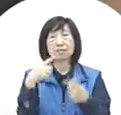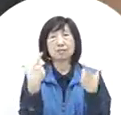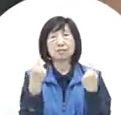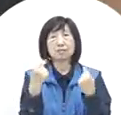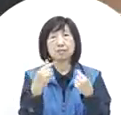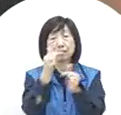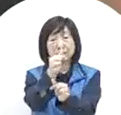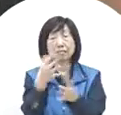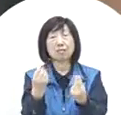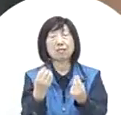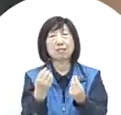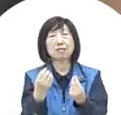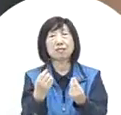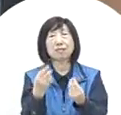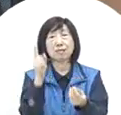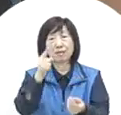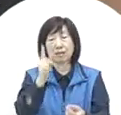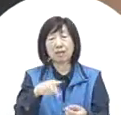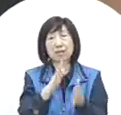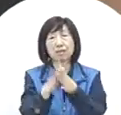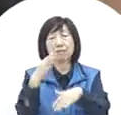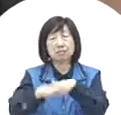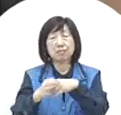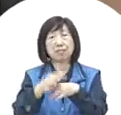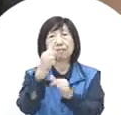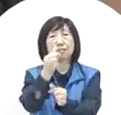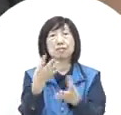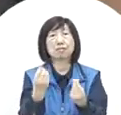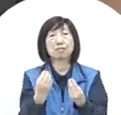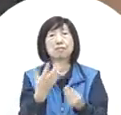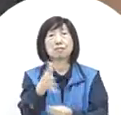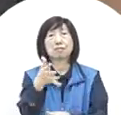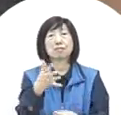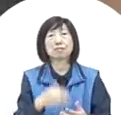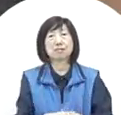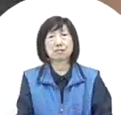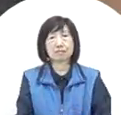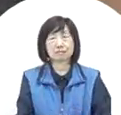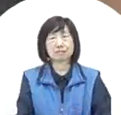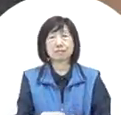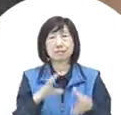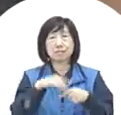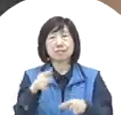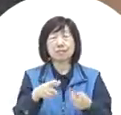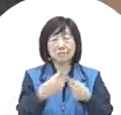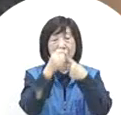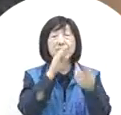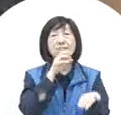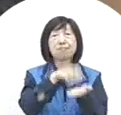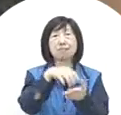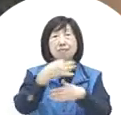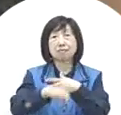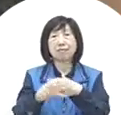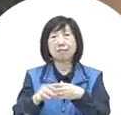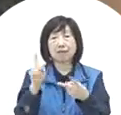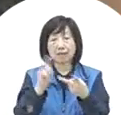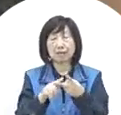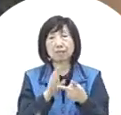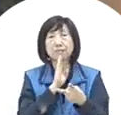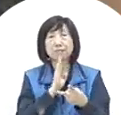完成？两次报案没完成，为什么？ 第一次刚刚讲的就是证件的问题嘛。那第二次的部